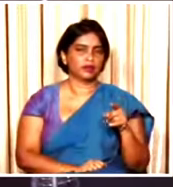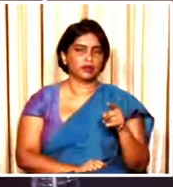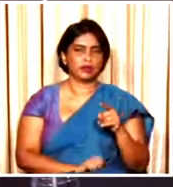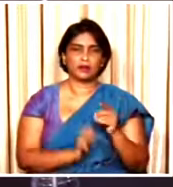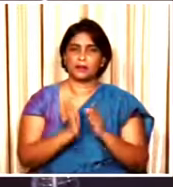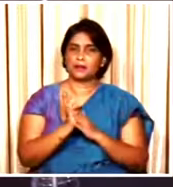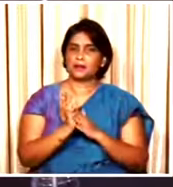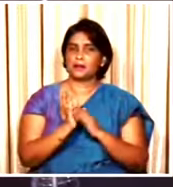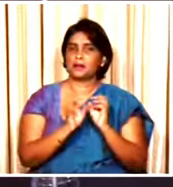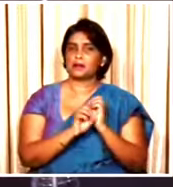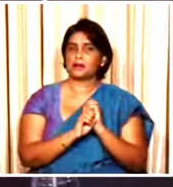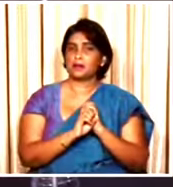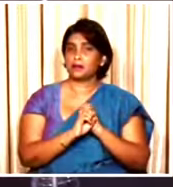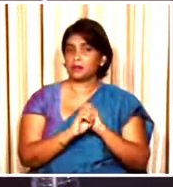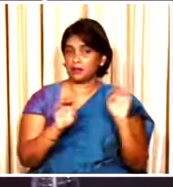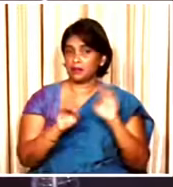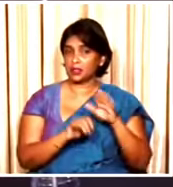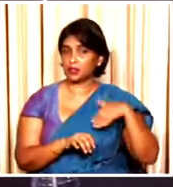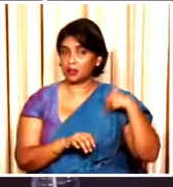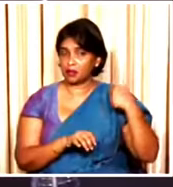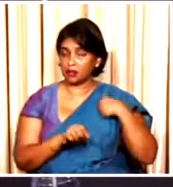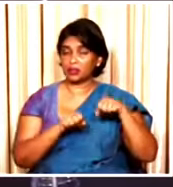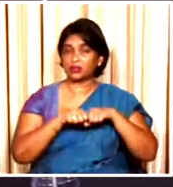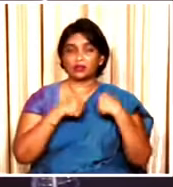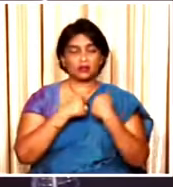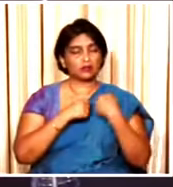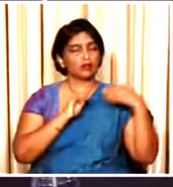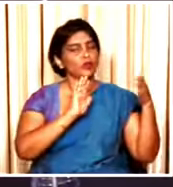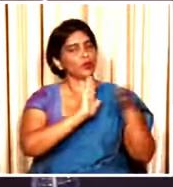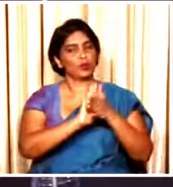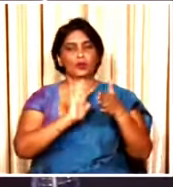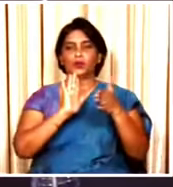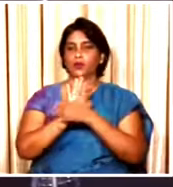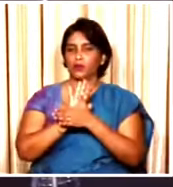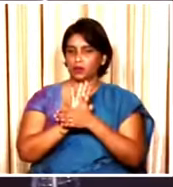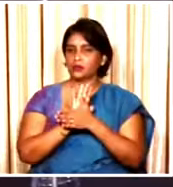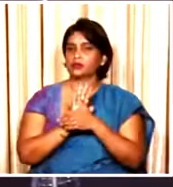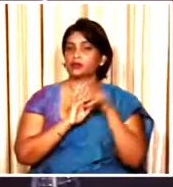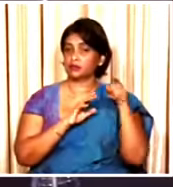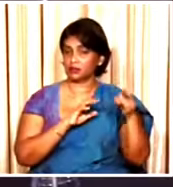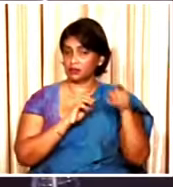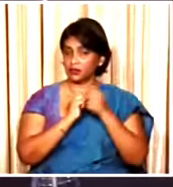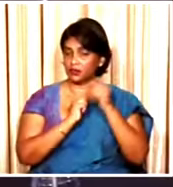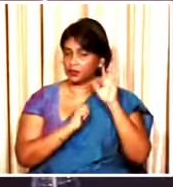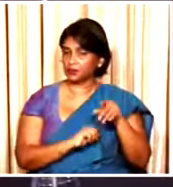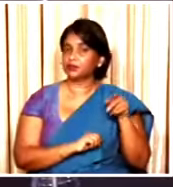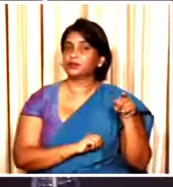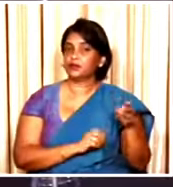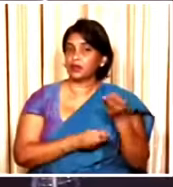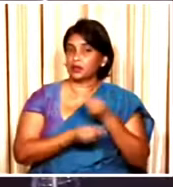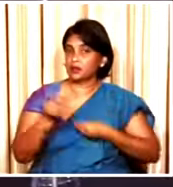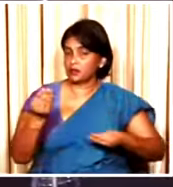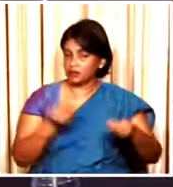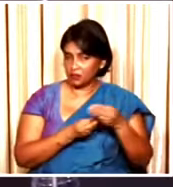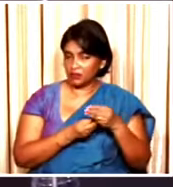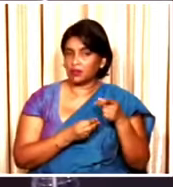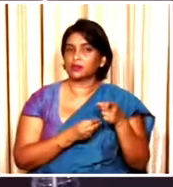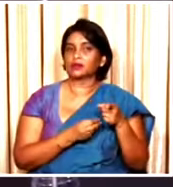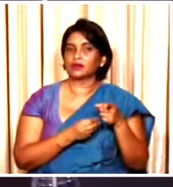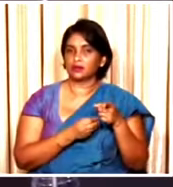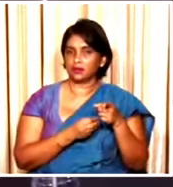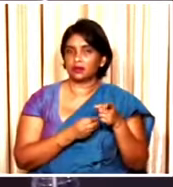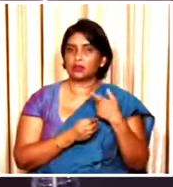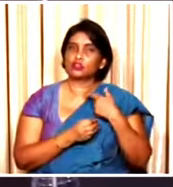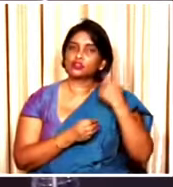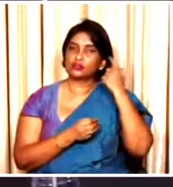මාධ්‍ය ප්‍රධානීන් හා සමාගම් සමග ඔවුන් කරන ගනුදෙනු